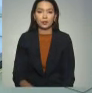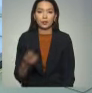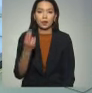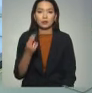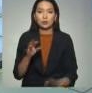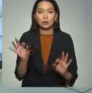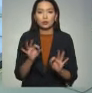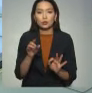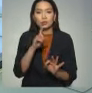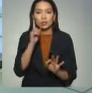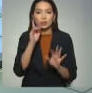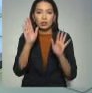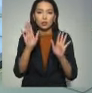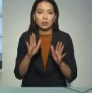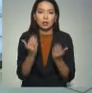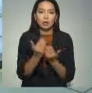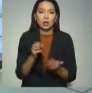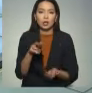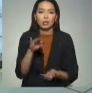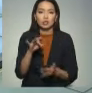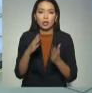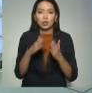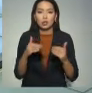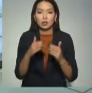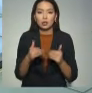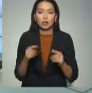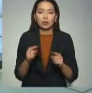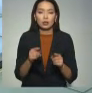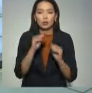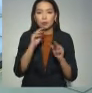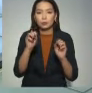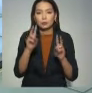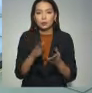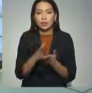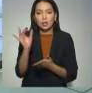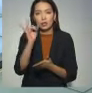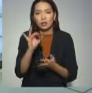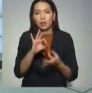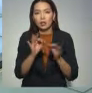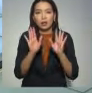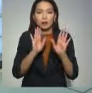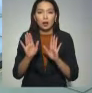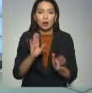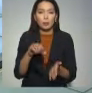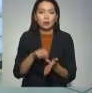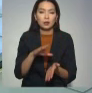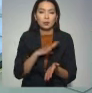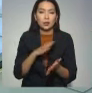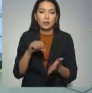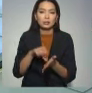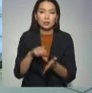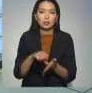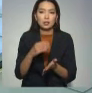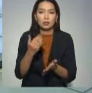Астанадағы музыкалық жас көрермен театры Алжир лагері тұтқындарының рухына бағышталған тарихи деректі драма қойды. Спектакль